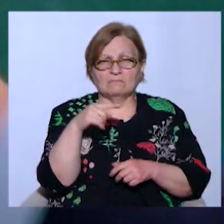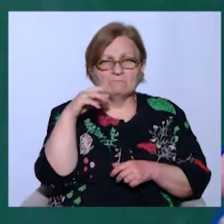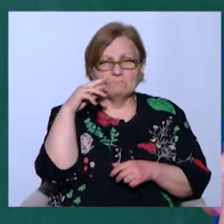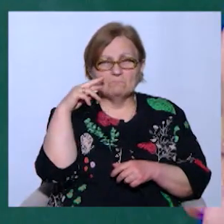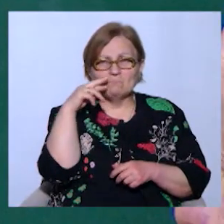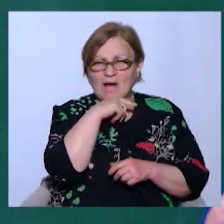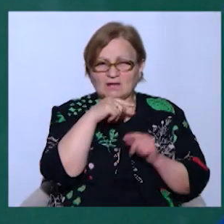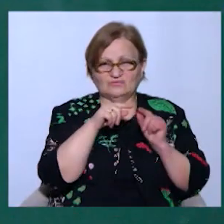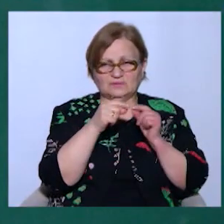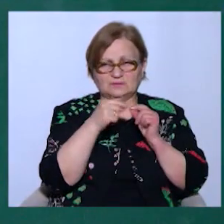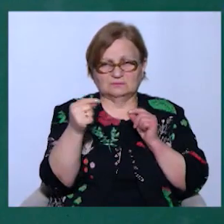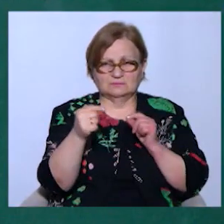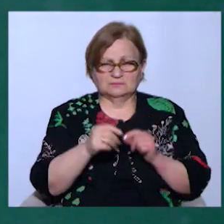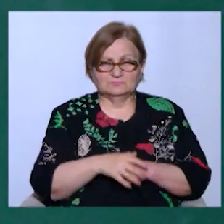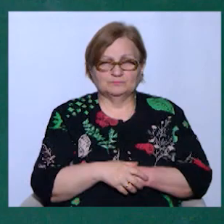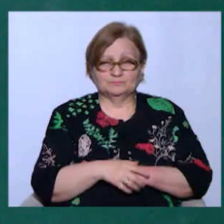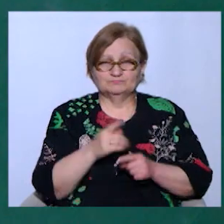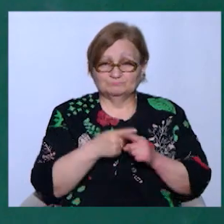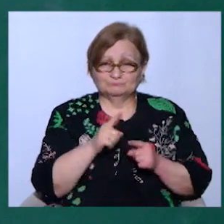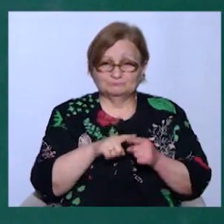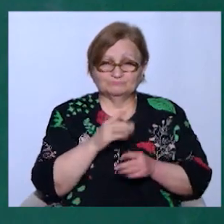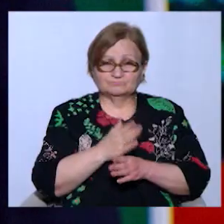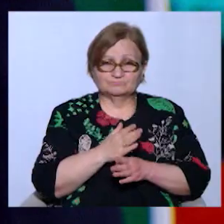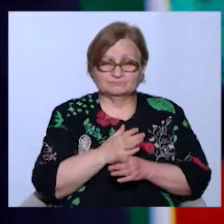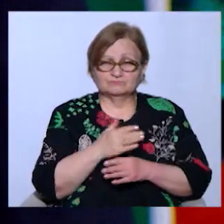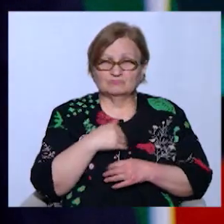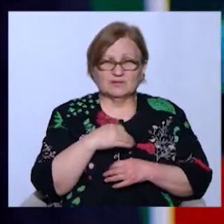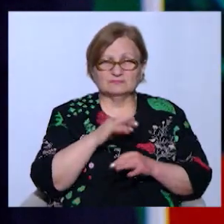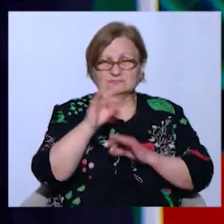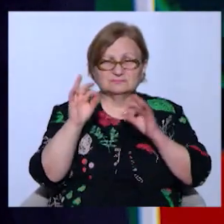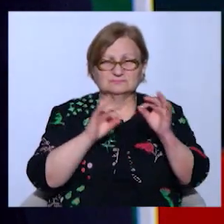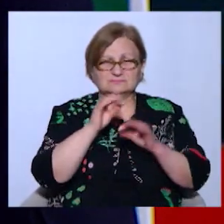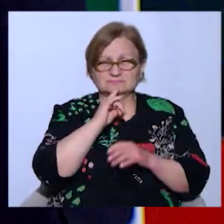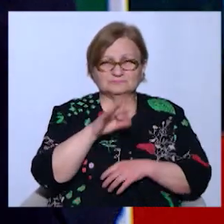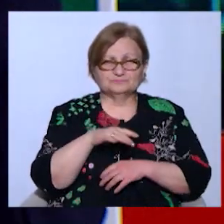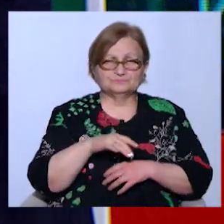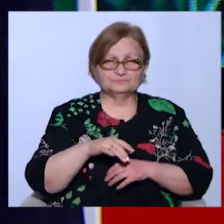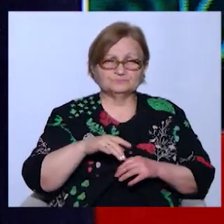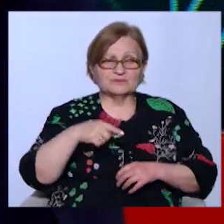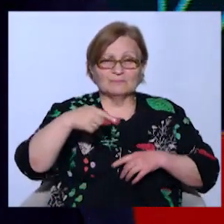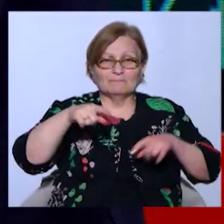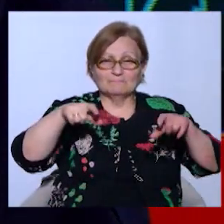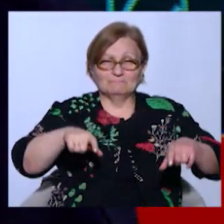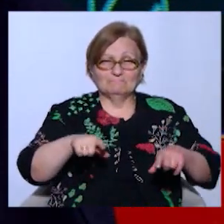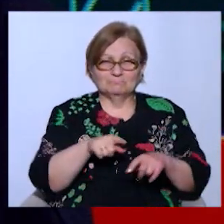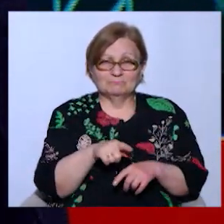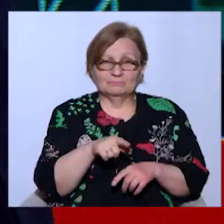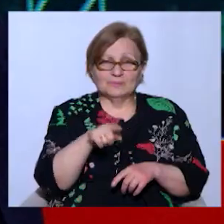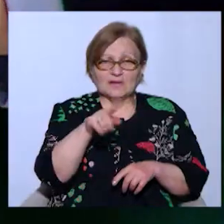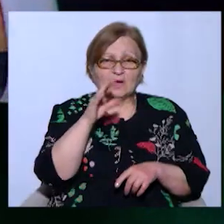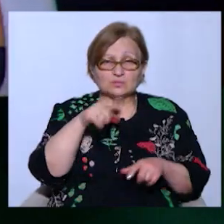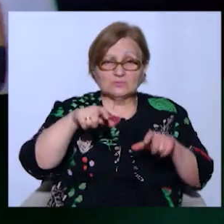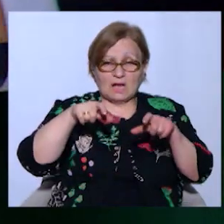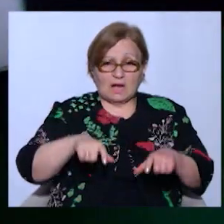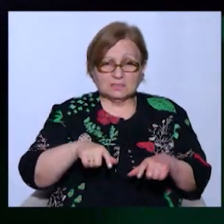აი ამიტომაც არის სწორედ. აგერ მე აღარ დავხაზავ მთლიანად ყველ ფეხბურთის მოედანს. კარი აქ არის.